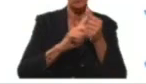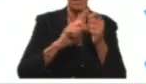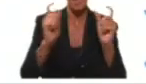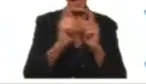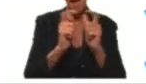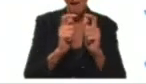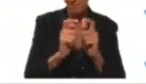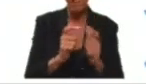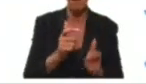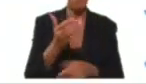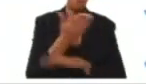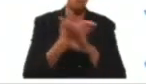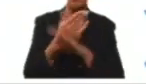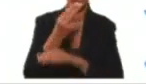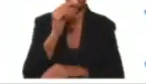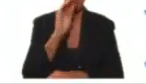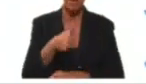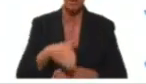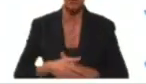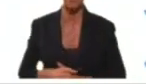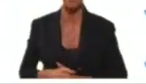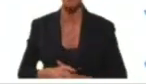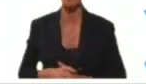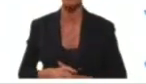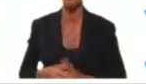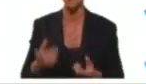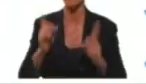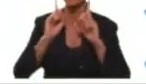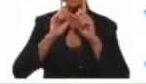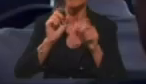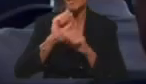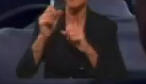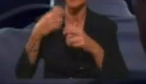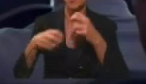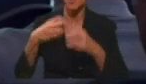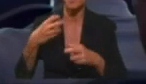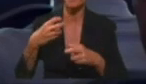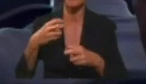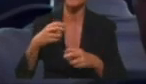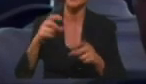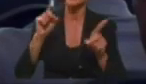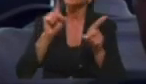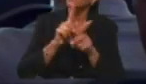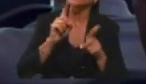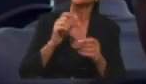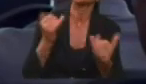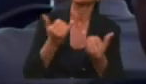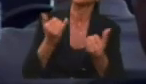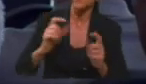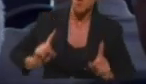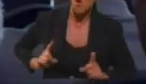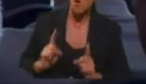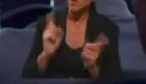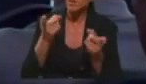ta jedna konkretna strona. Natomiast no to są jakieś rzeczywiste problemy, tak. Więc no z drugiej strony mówi się, że organizatorzy